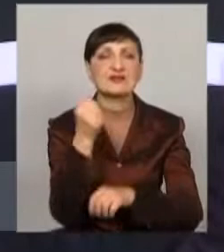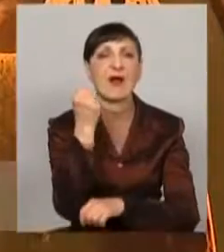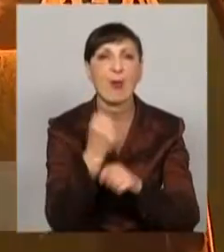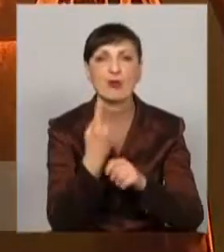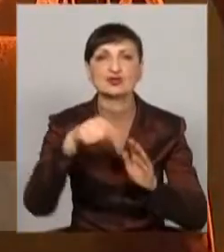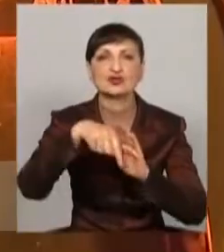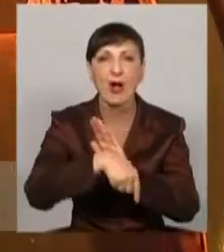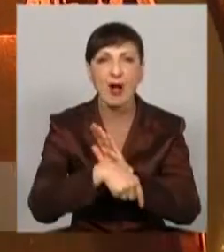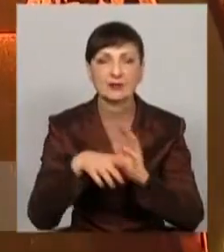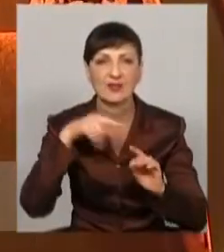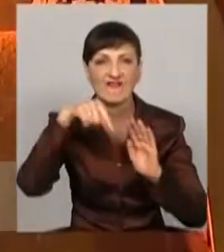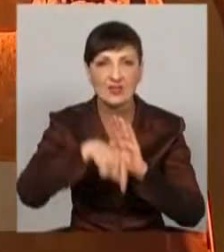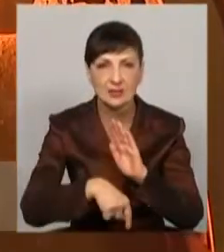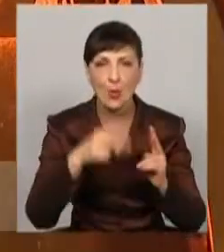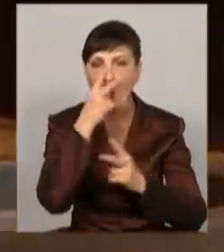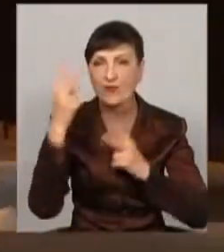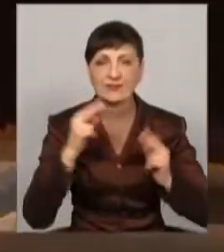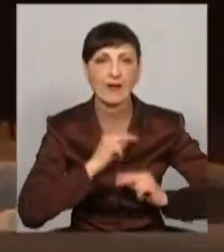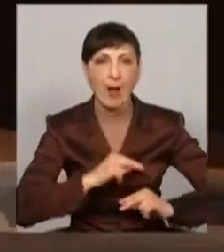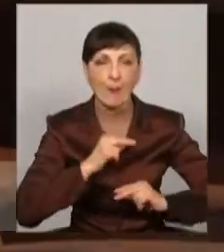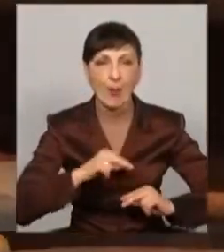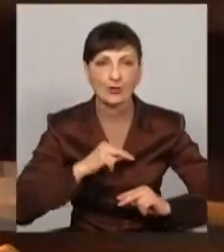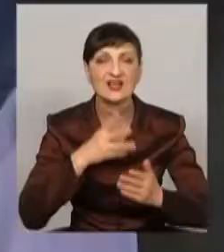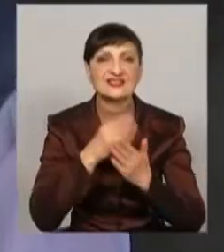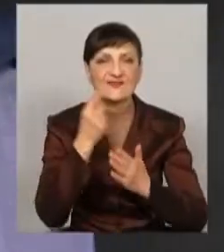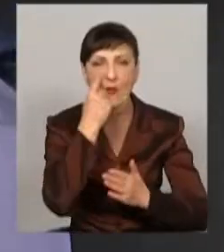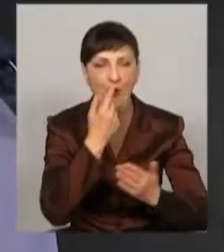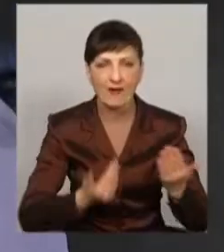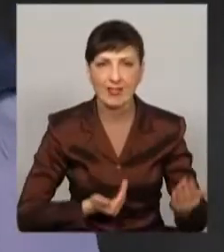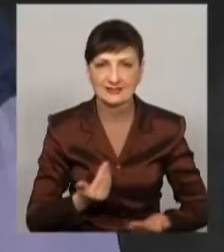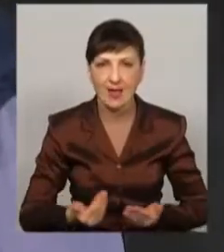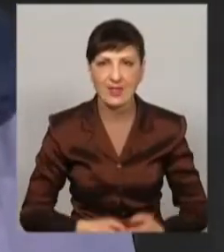одной из шахт он спустился вниз, увидел работу горняков своими глазами.